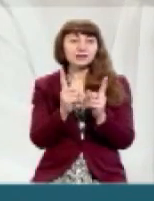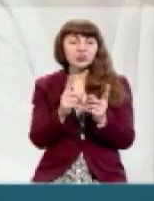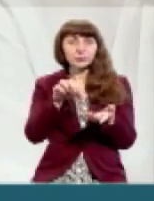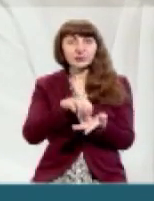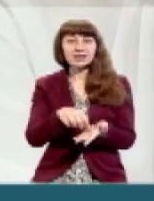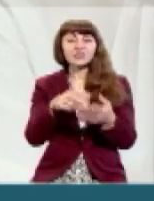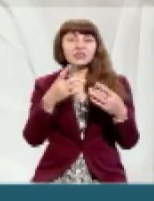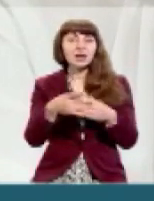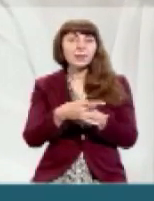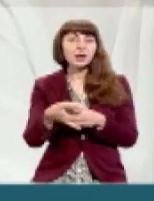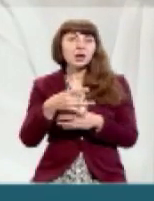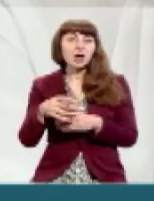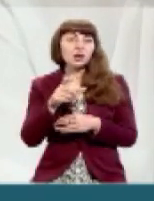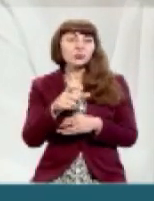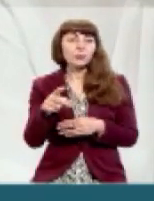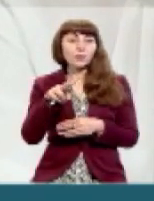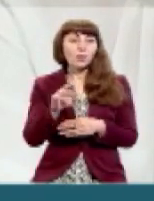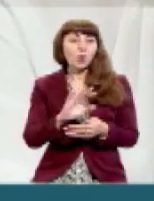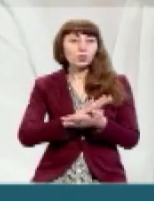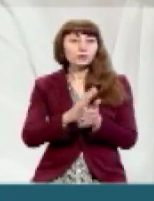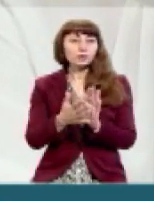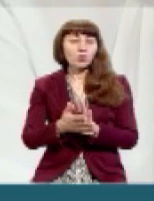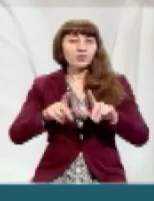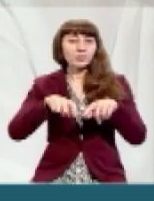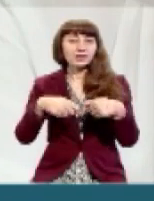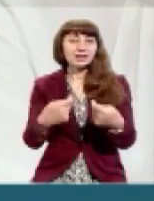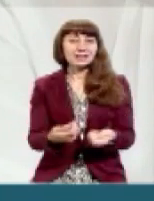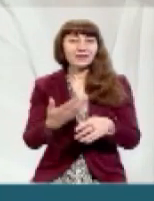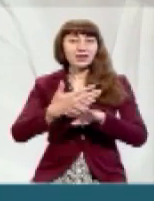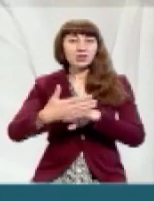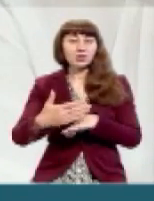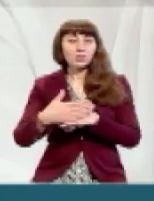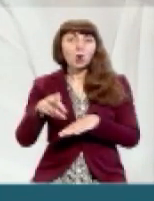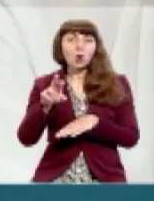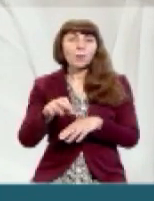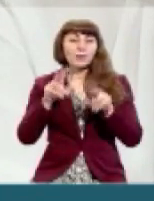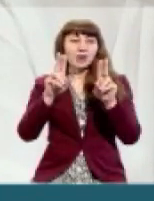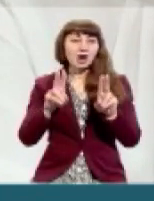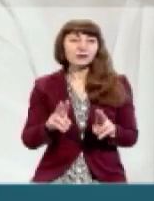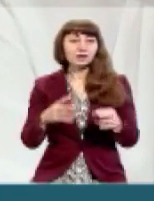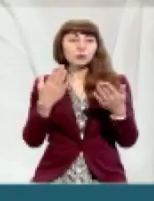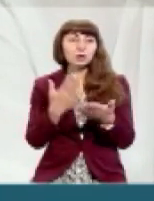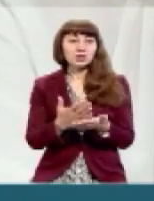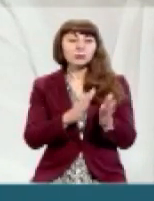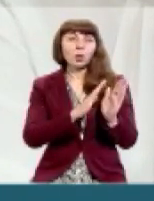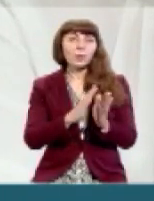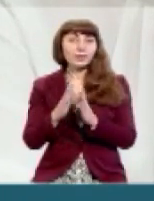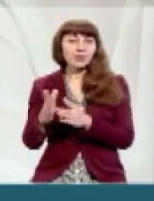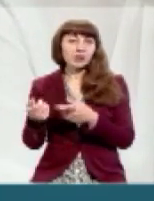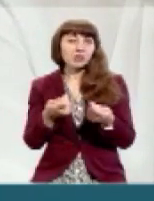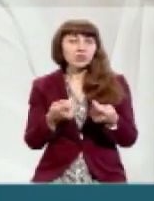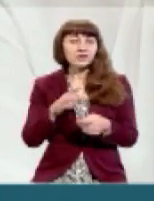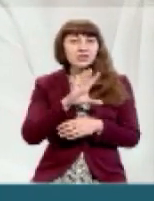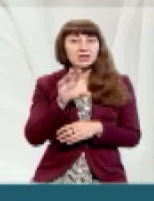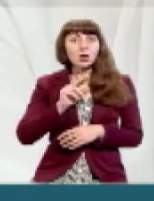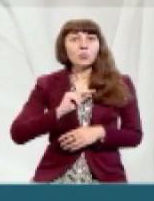представителями районов по условиям предоставления кредитов по правилам которые у нас существуют по порядку организации